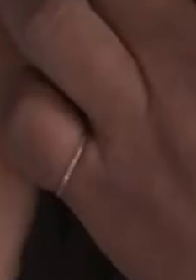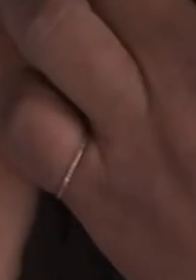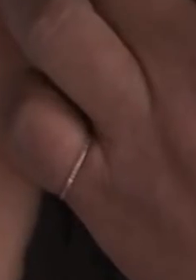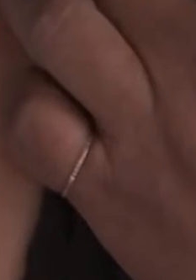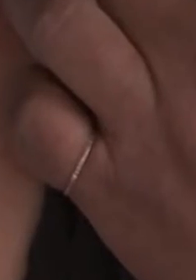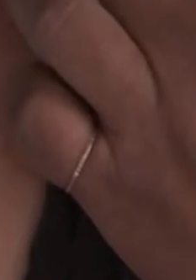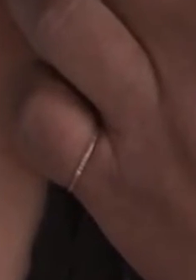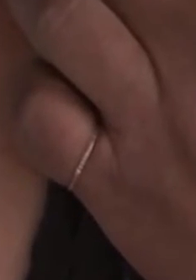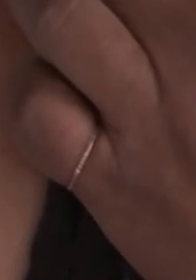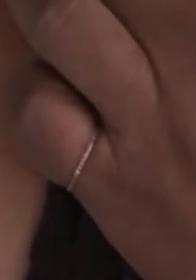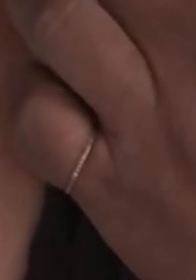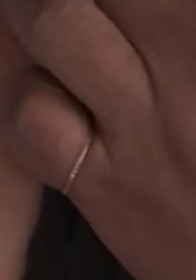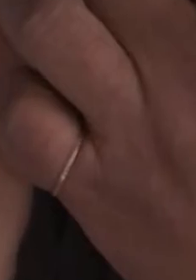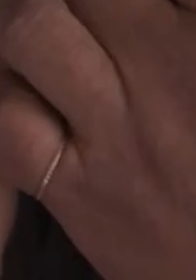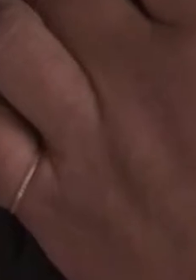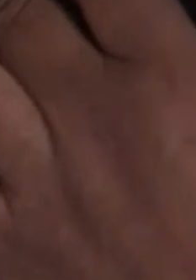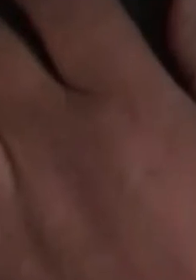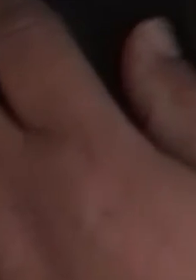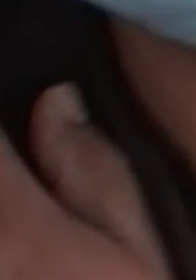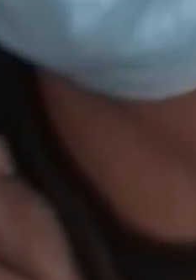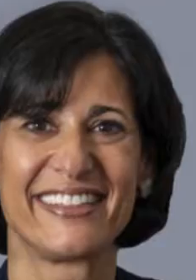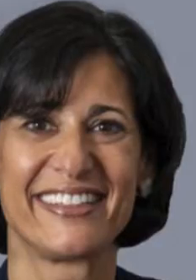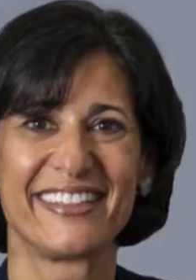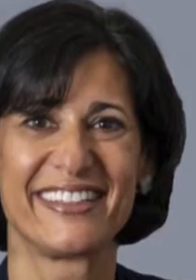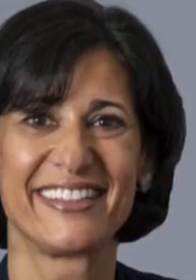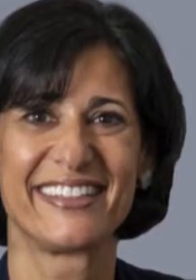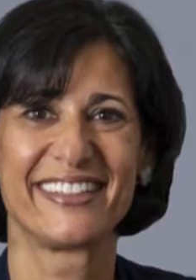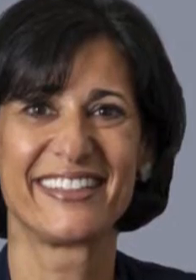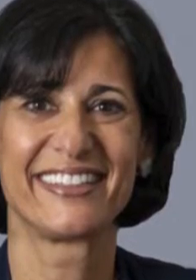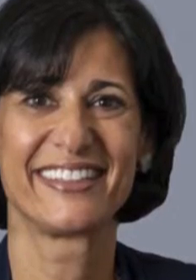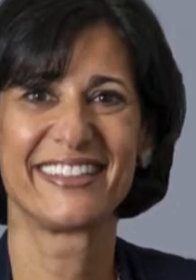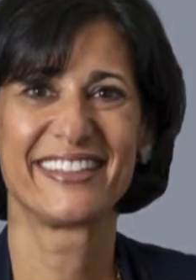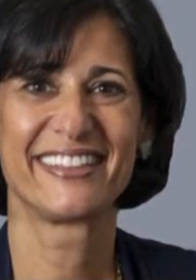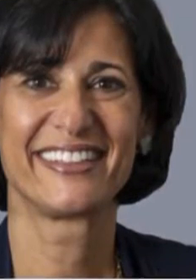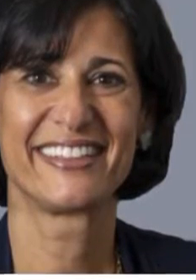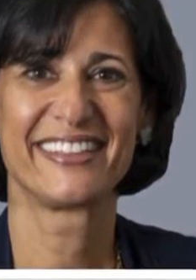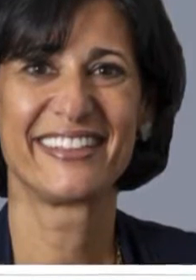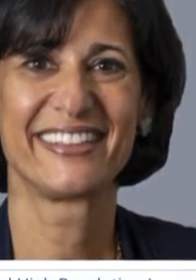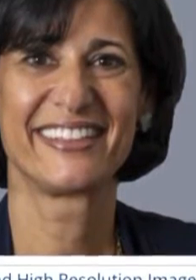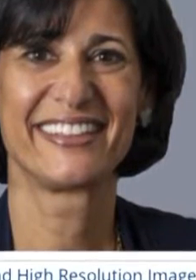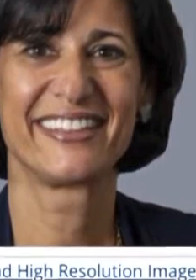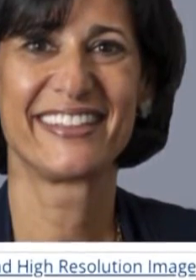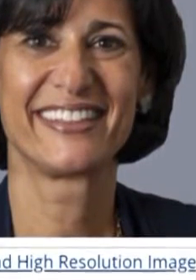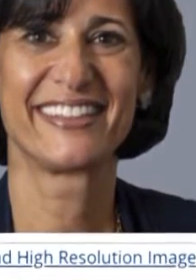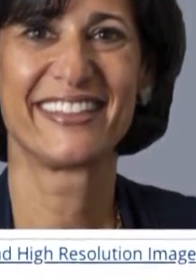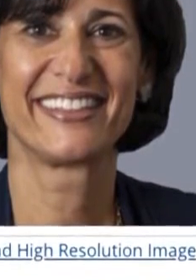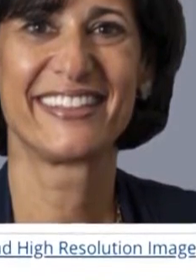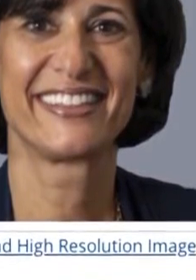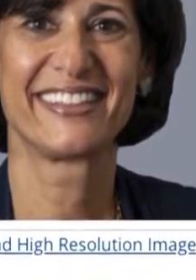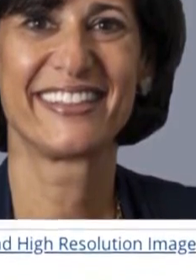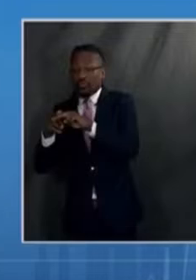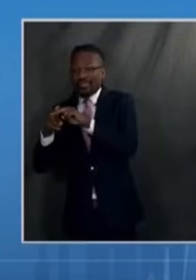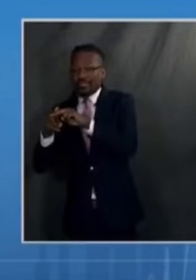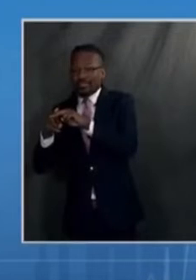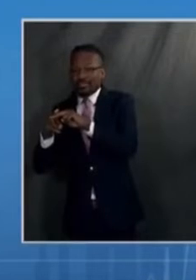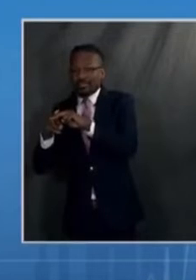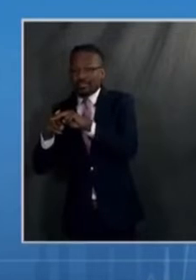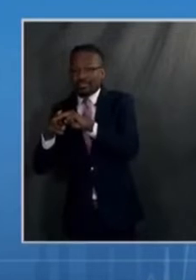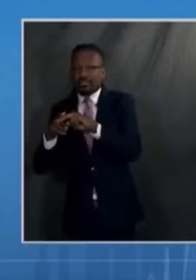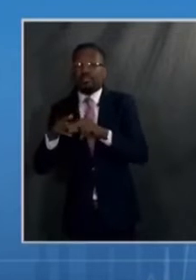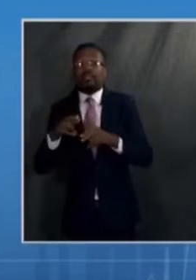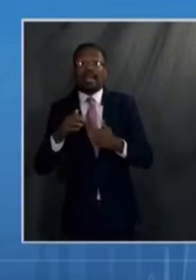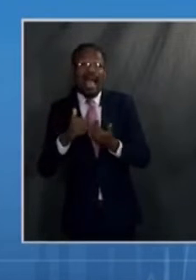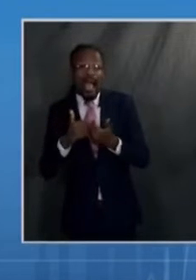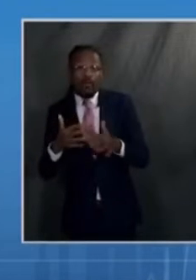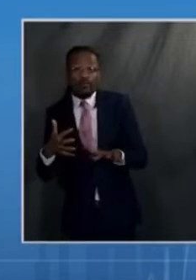及员工注射疫苗。事实上，周三稍早，美国疾病控制与预防中心主任瓦伦斯基博士已经宣布，保持社交